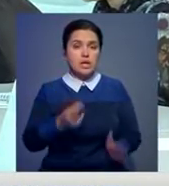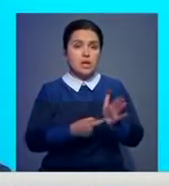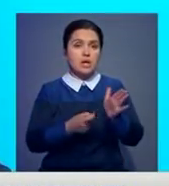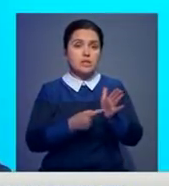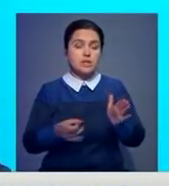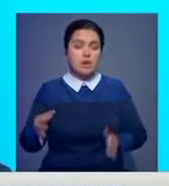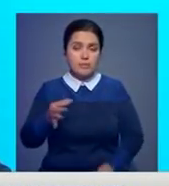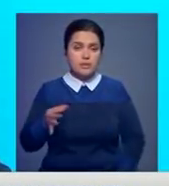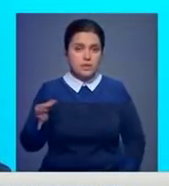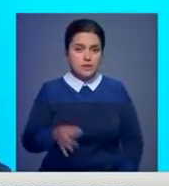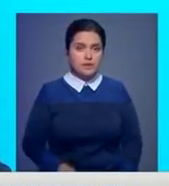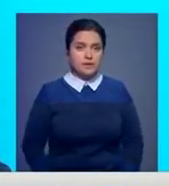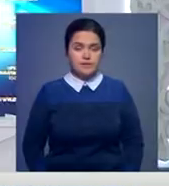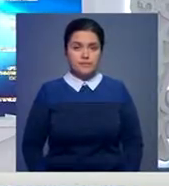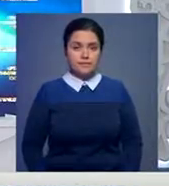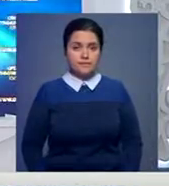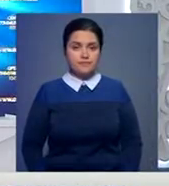Алматинской и Карагандинской областей.